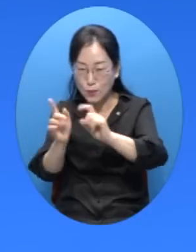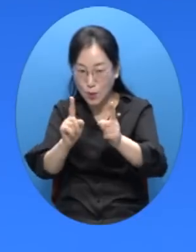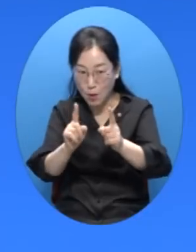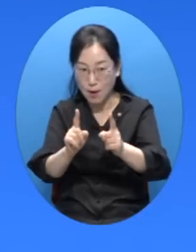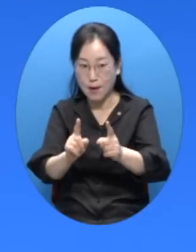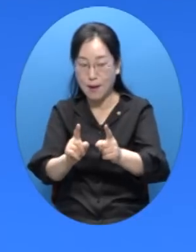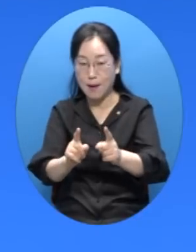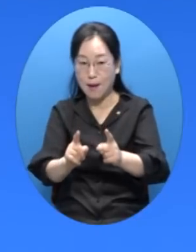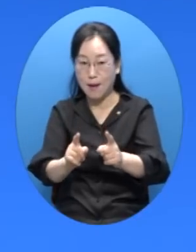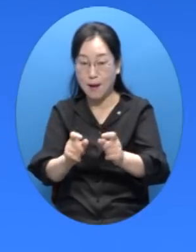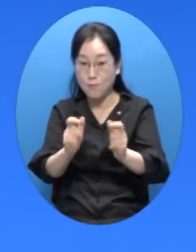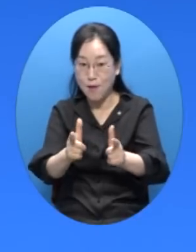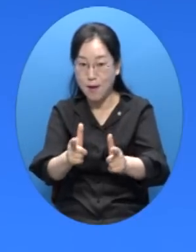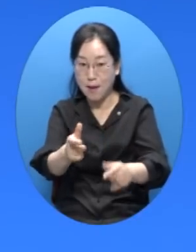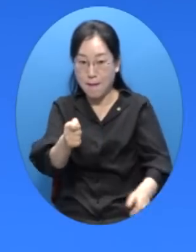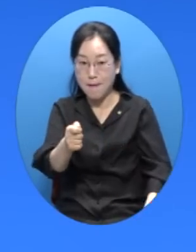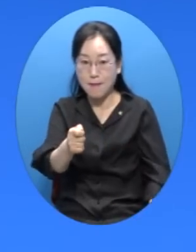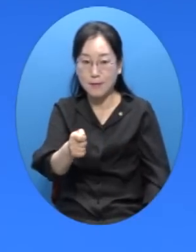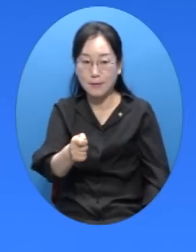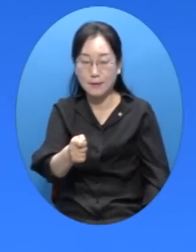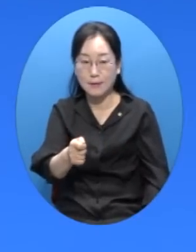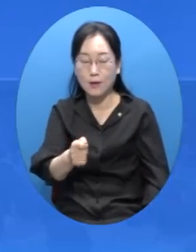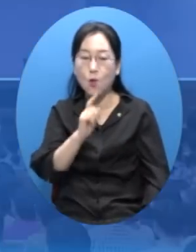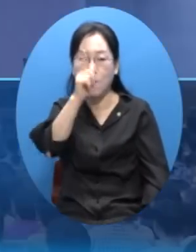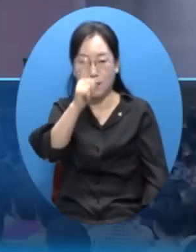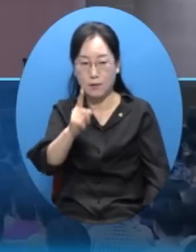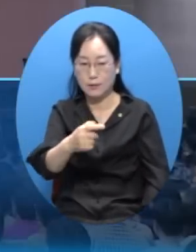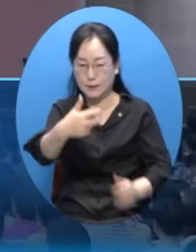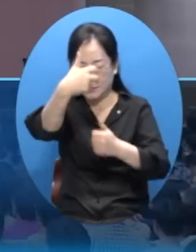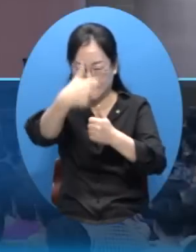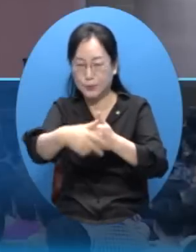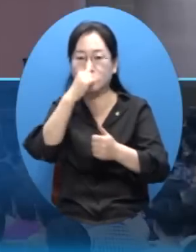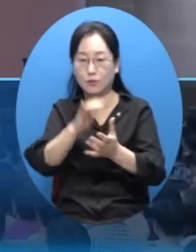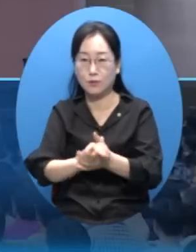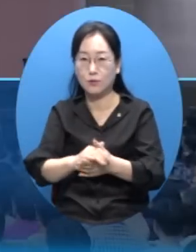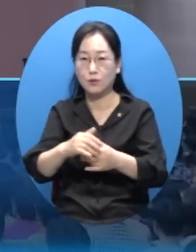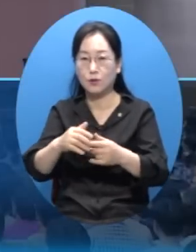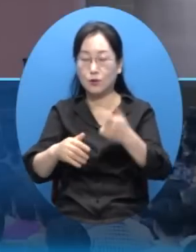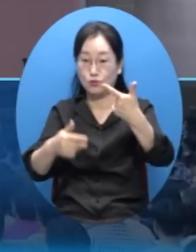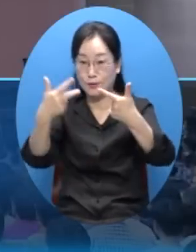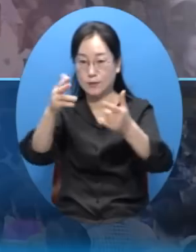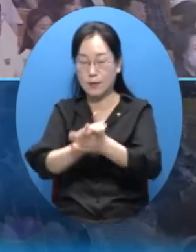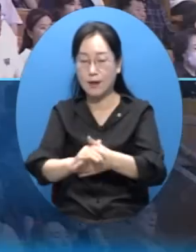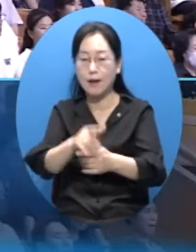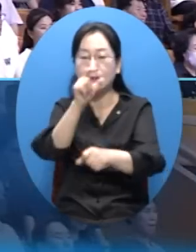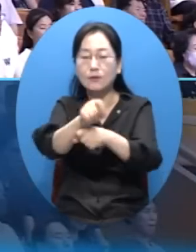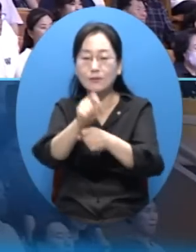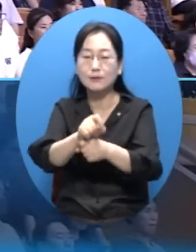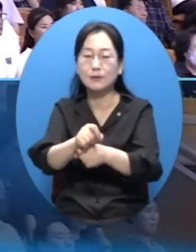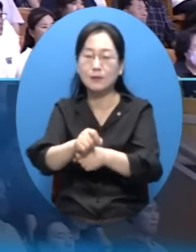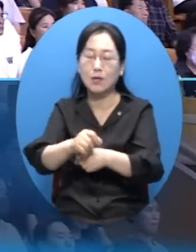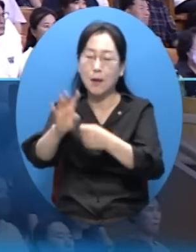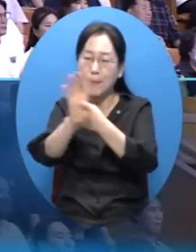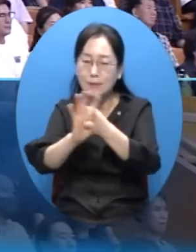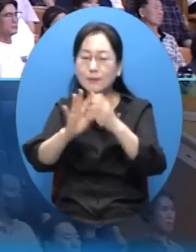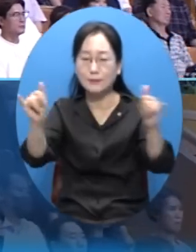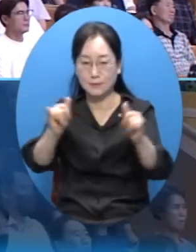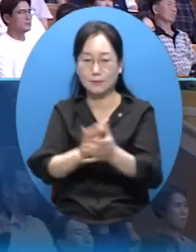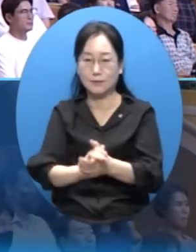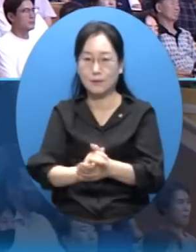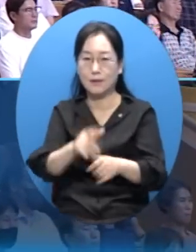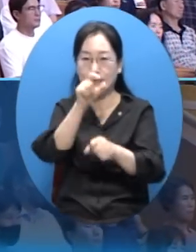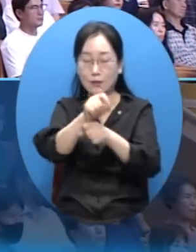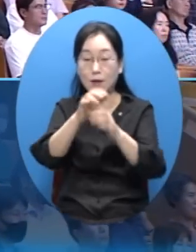고발하려고 지켜보고 있던 사람이 있었습니다. 누가복음 6장 7절 보니까 서기관과 바리새인들이 그 같은 사람들이었습니다.